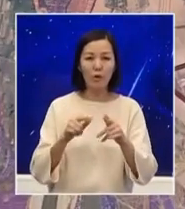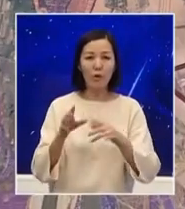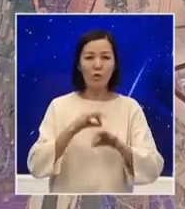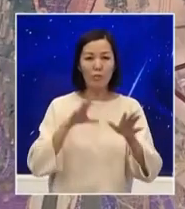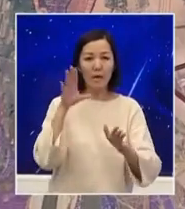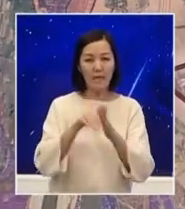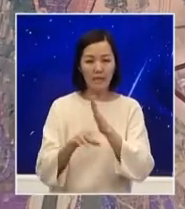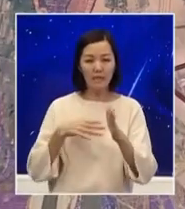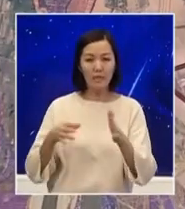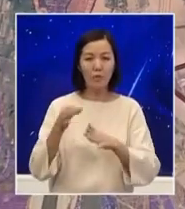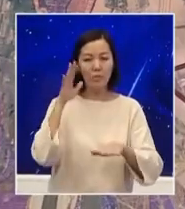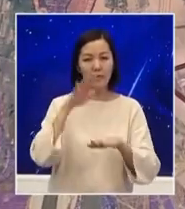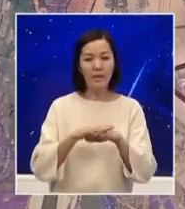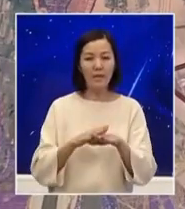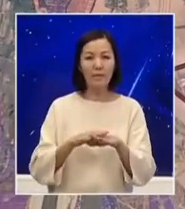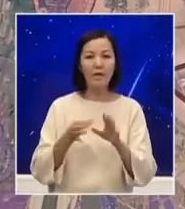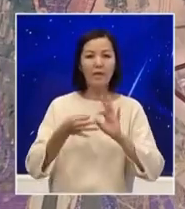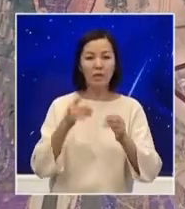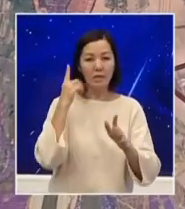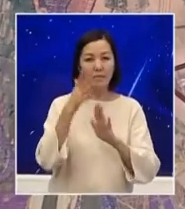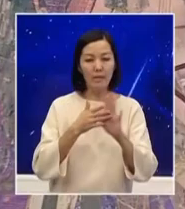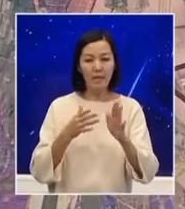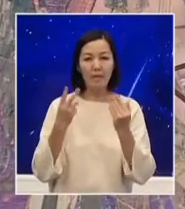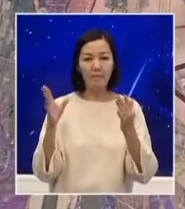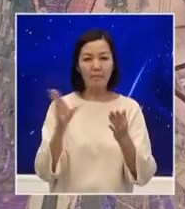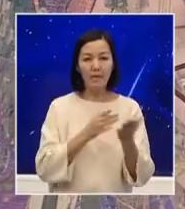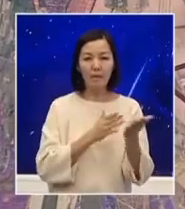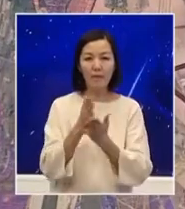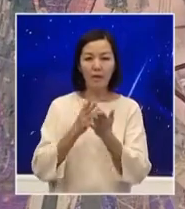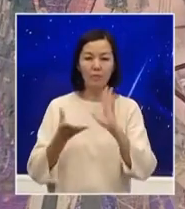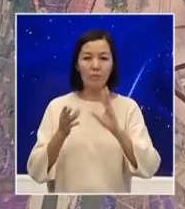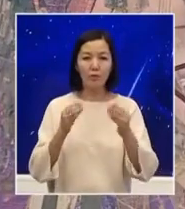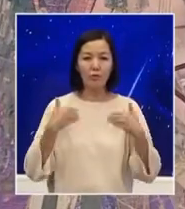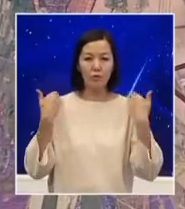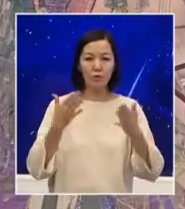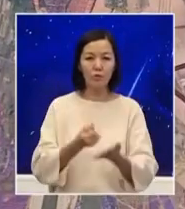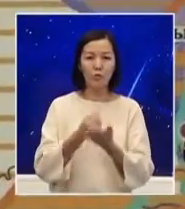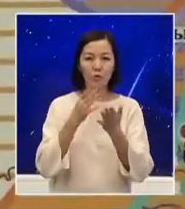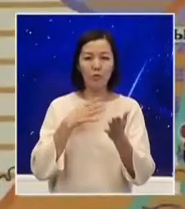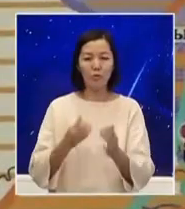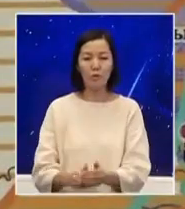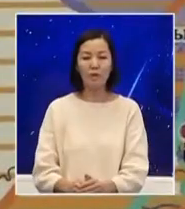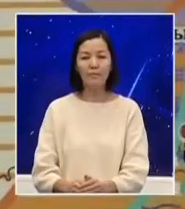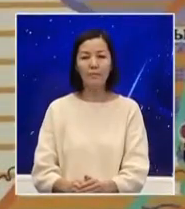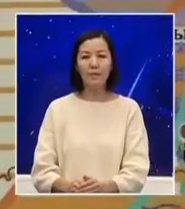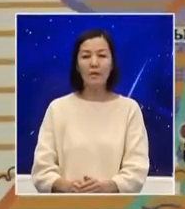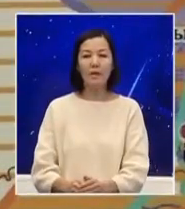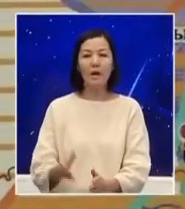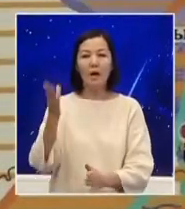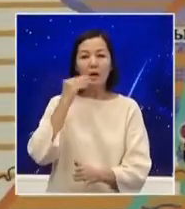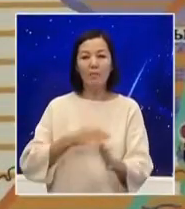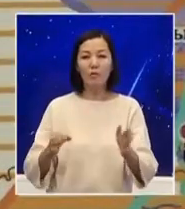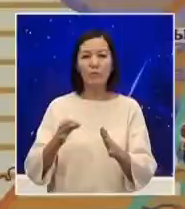енгізілді. Амандық Абасұлы аймақты жетік біледі, сондықтан барлық бағыт бойынша ұсыныстарымызды қолдап отыр. Өңіріміз